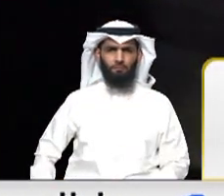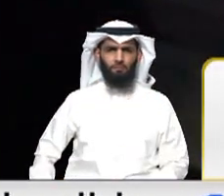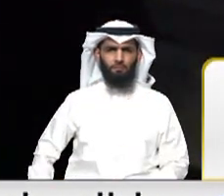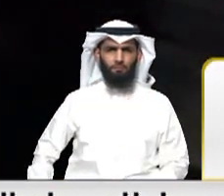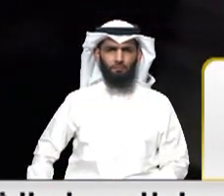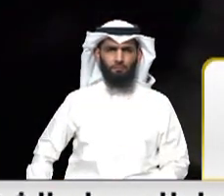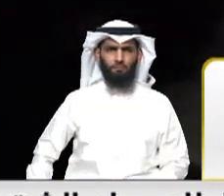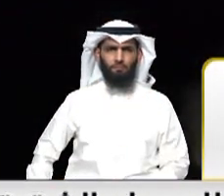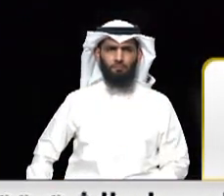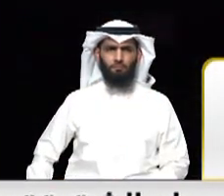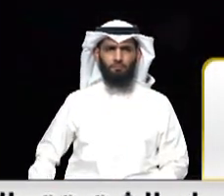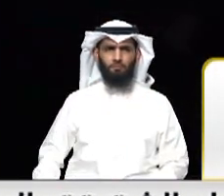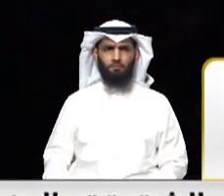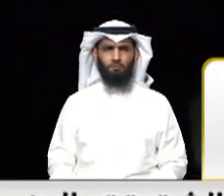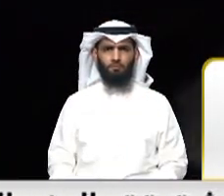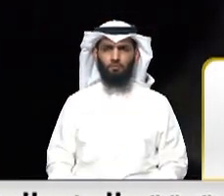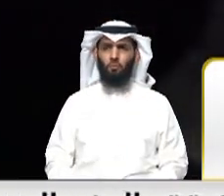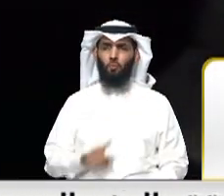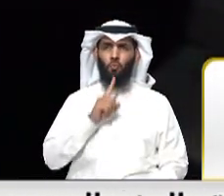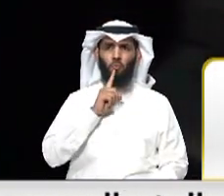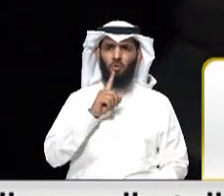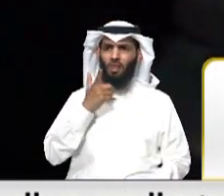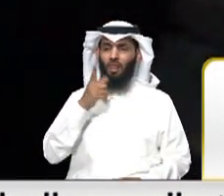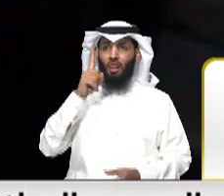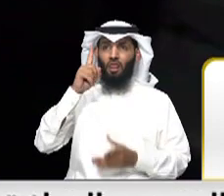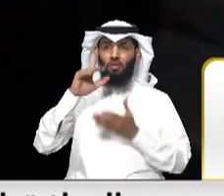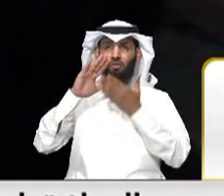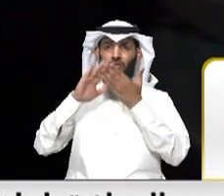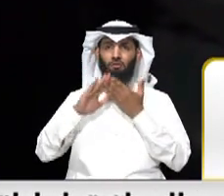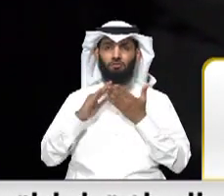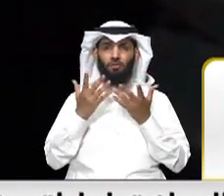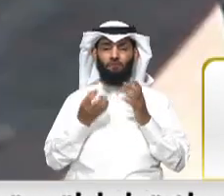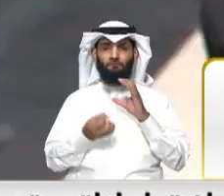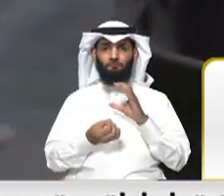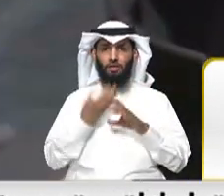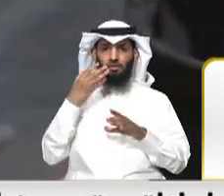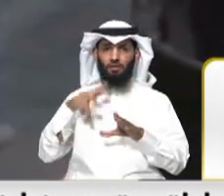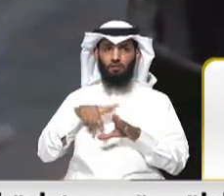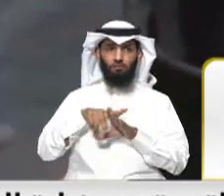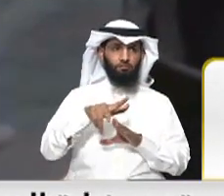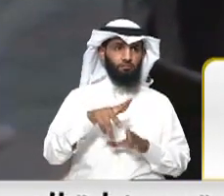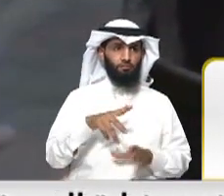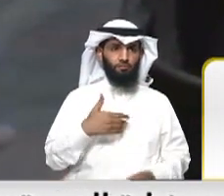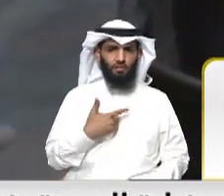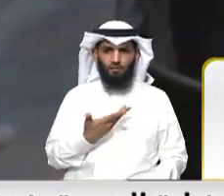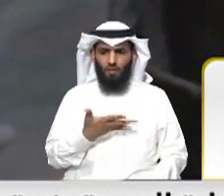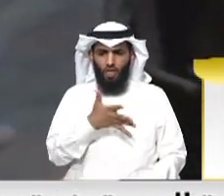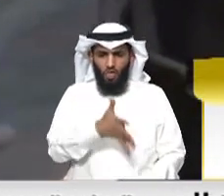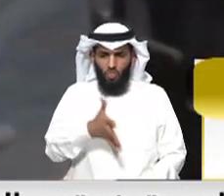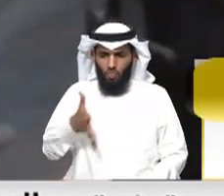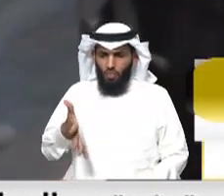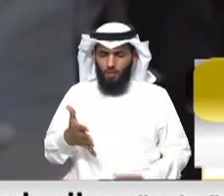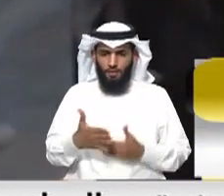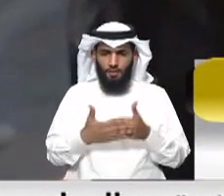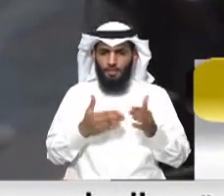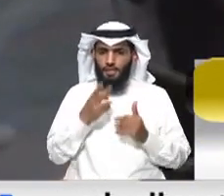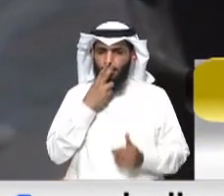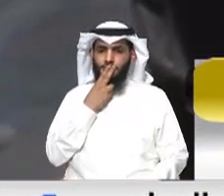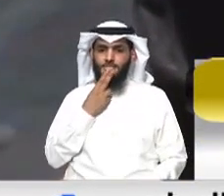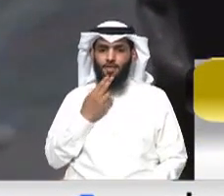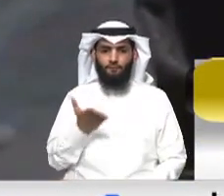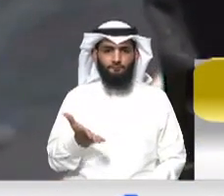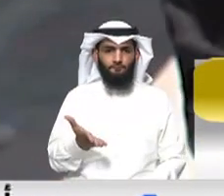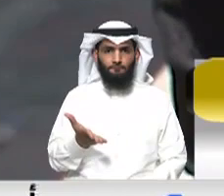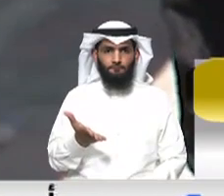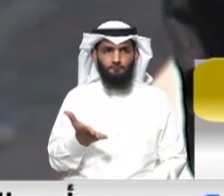الأرض وأول وكيلة ما شفنا أن الناس بتجري وبتطلع. الزم لأطفالنا، الزم أطفالنا اللي